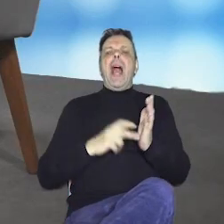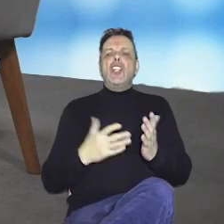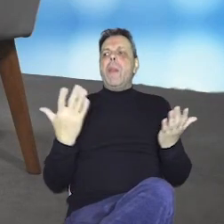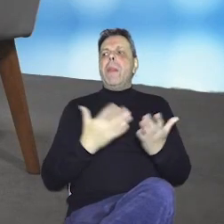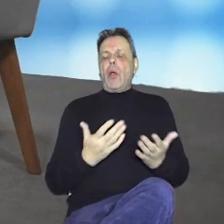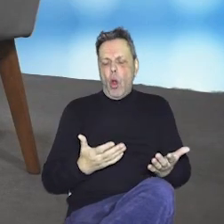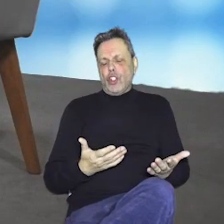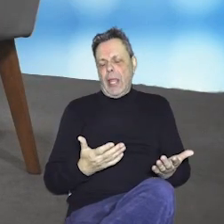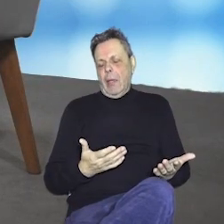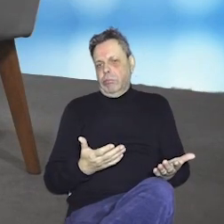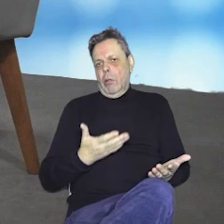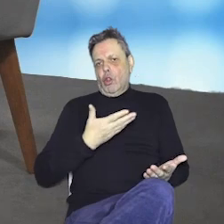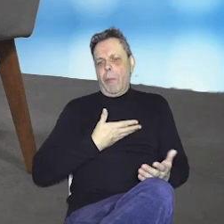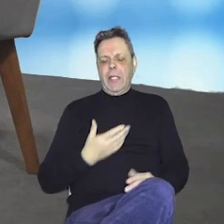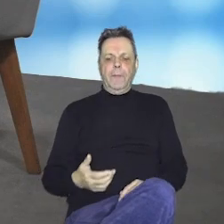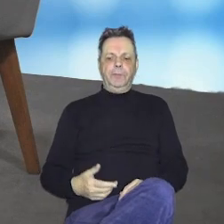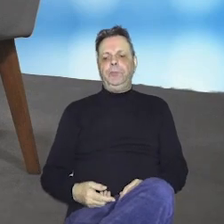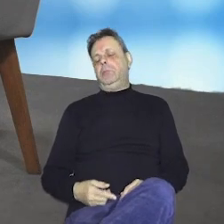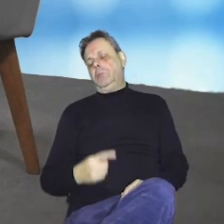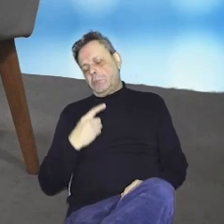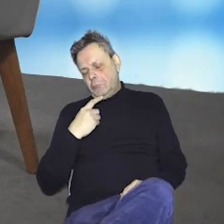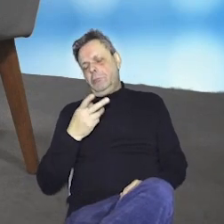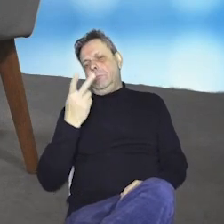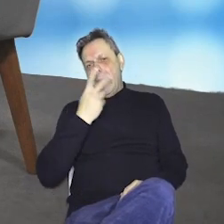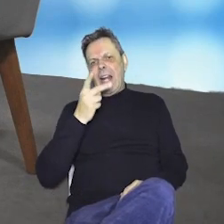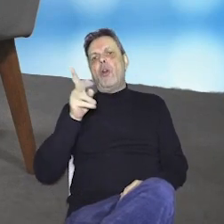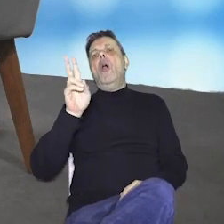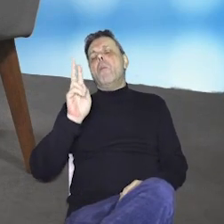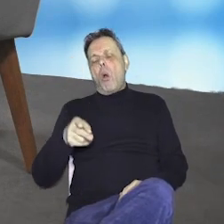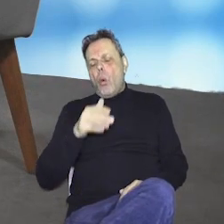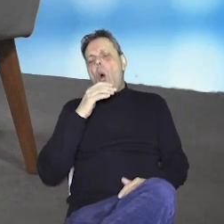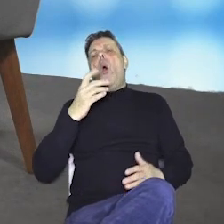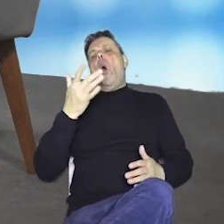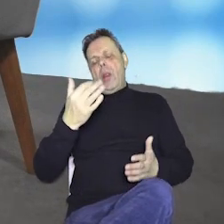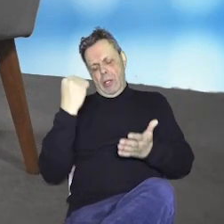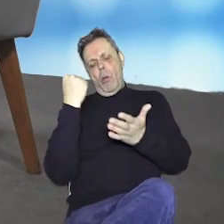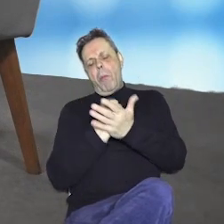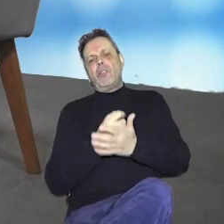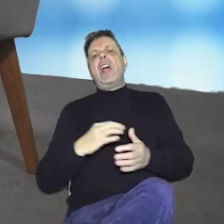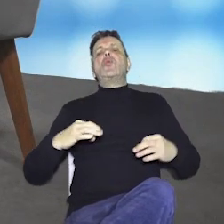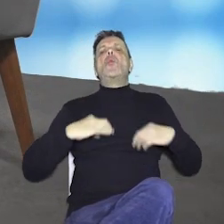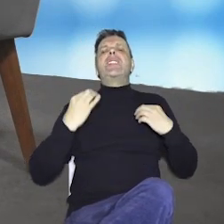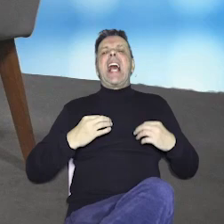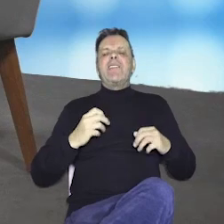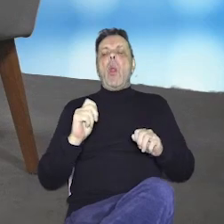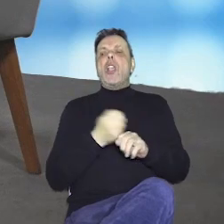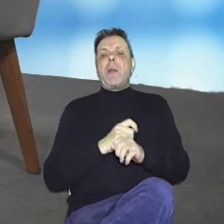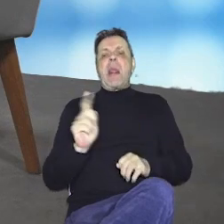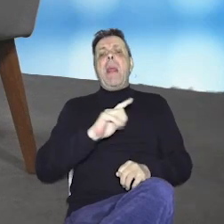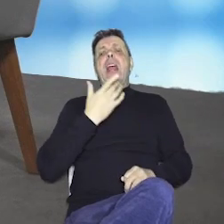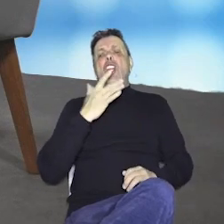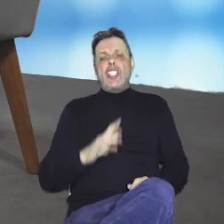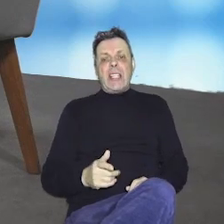na koji ćete doći. Da, a oni ako imaju potvrdu samo da su zdravstveno ispravni. Da, vjerojatno oni neće štetiti, jel da?